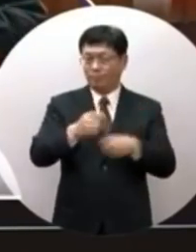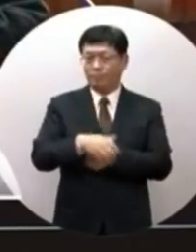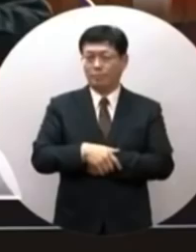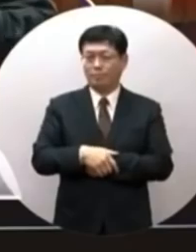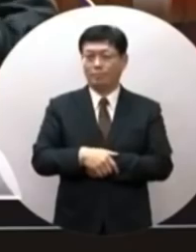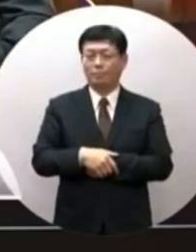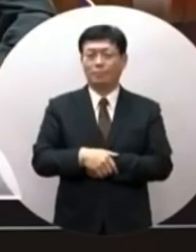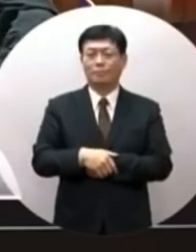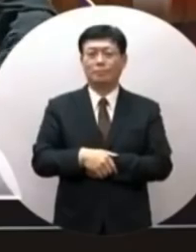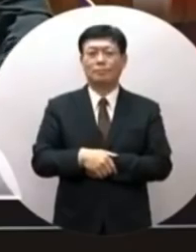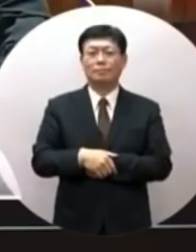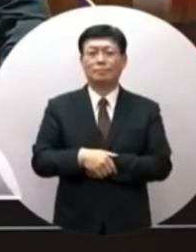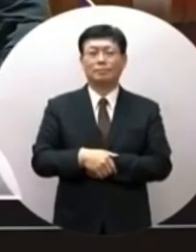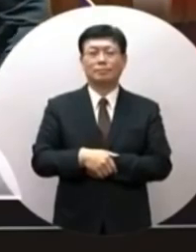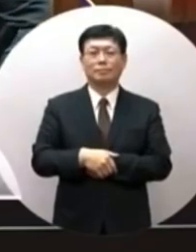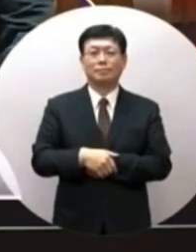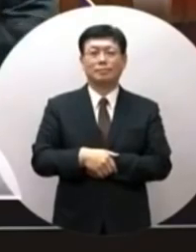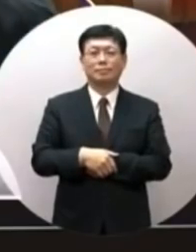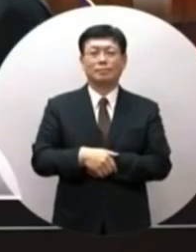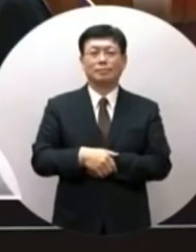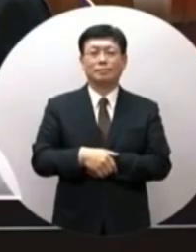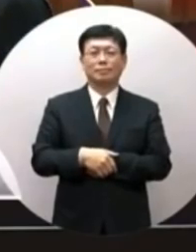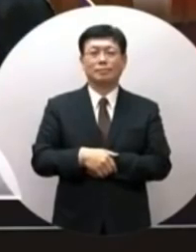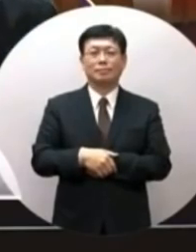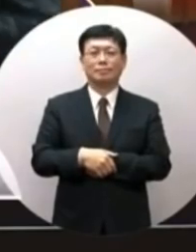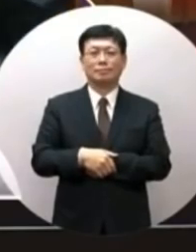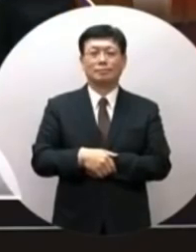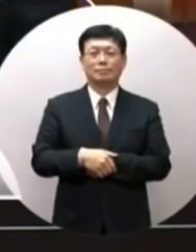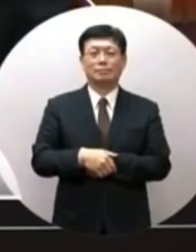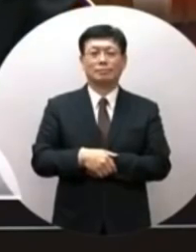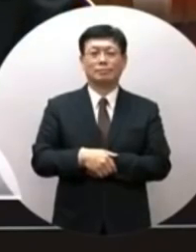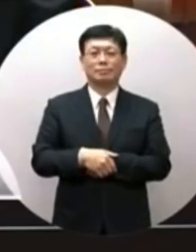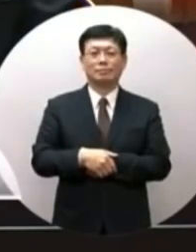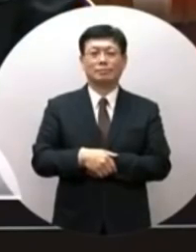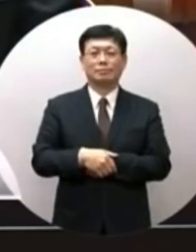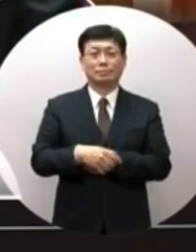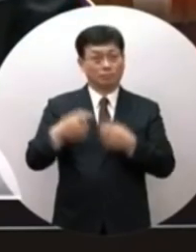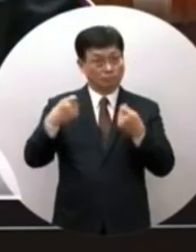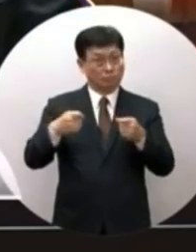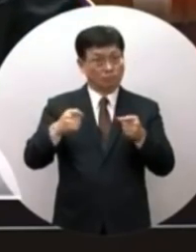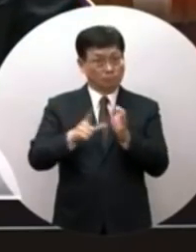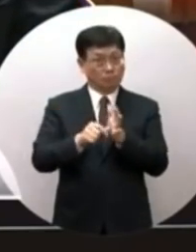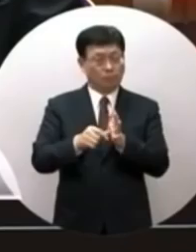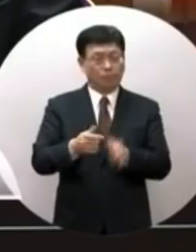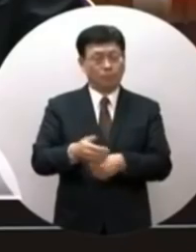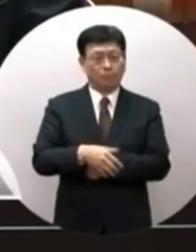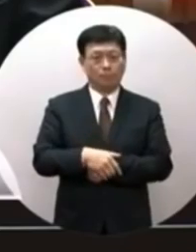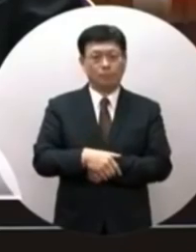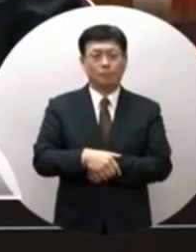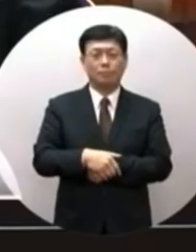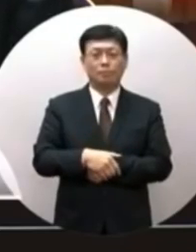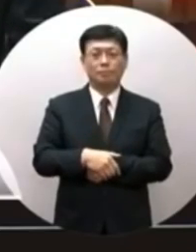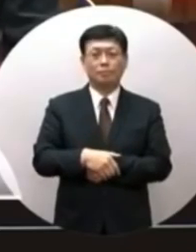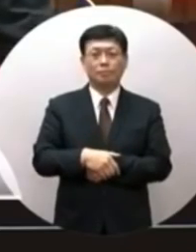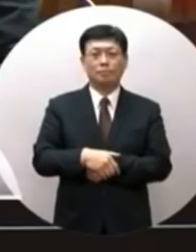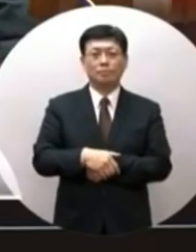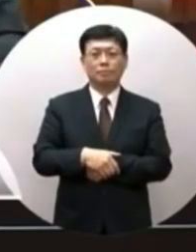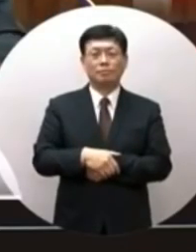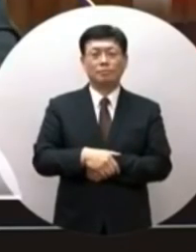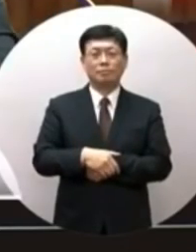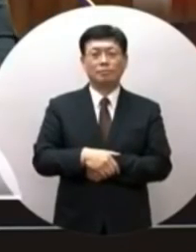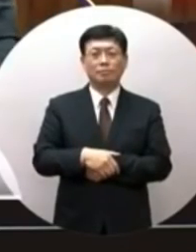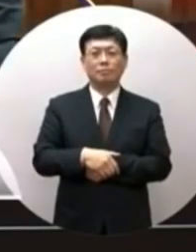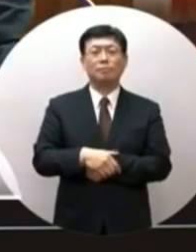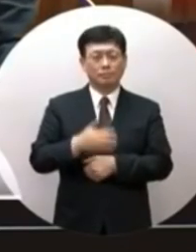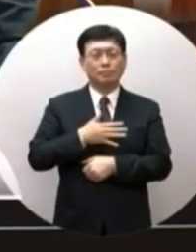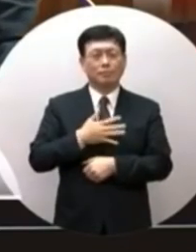个委员，曾国藩也讲过， 从为 政之道无他，耐烦而已。